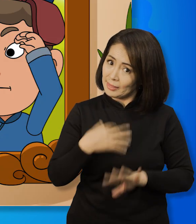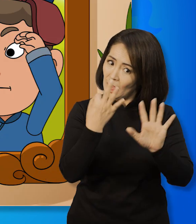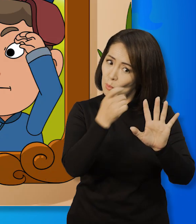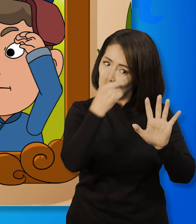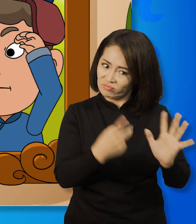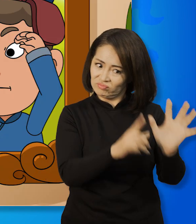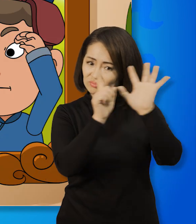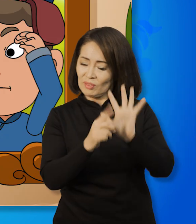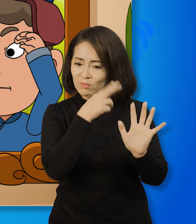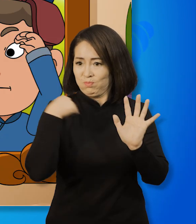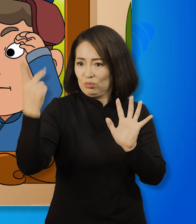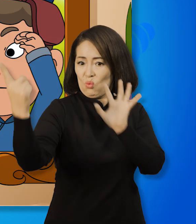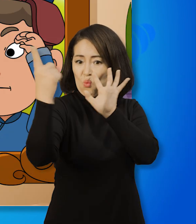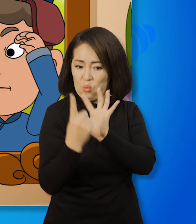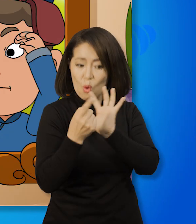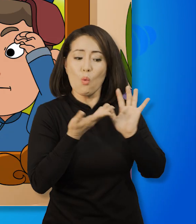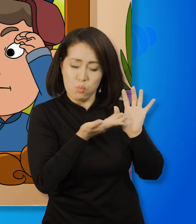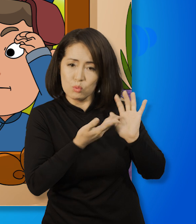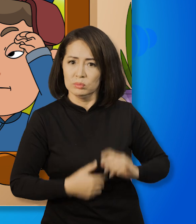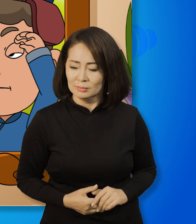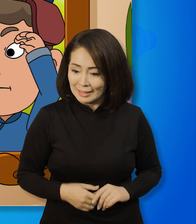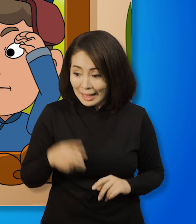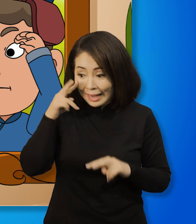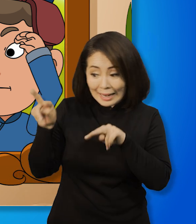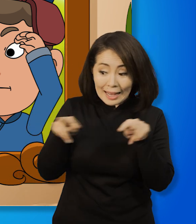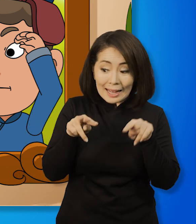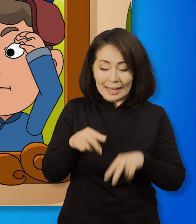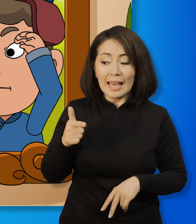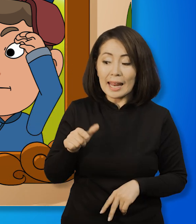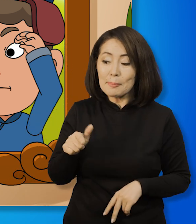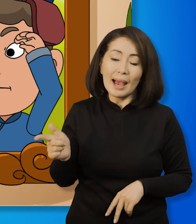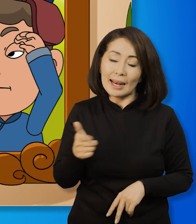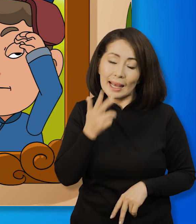Нөгөө 8 хүүгэн нь хаантай уулзаж байгаа юм байна. Энийг хардаа Грэми.